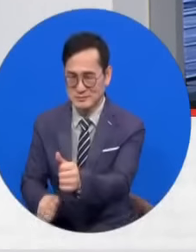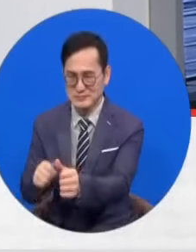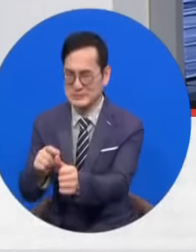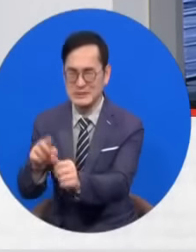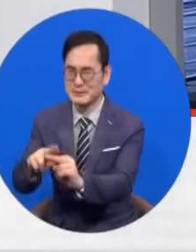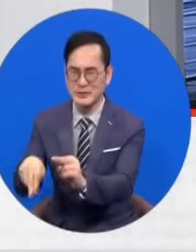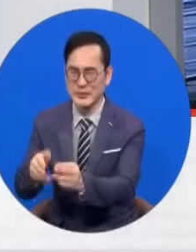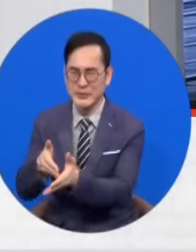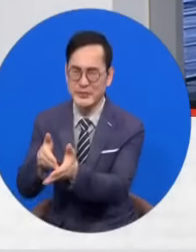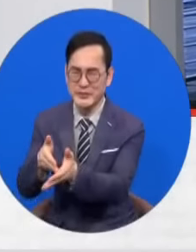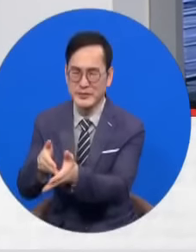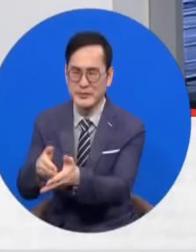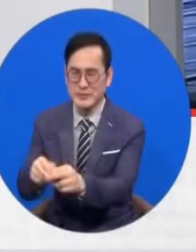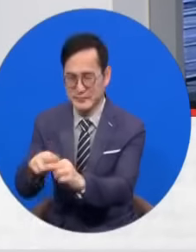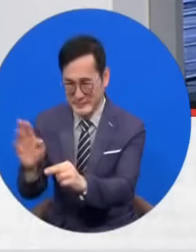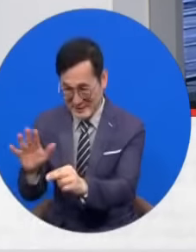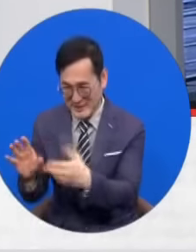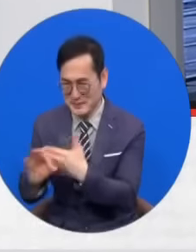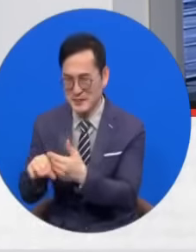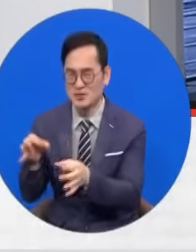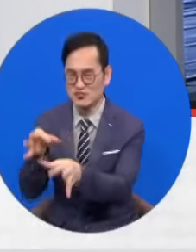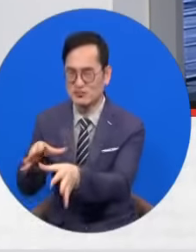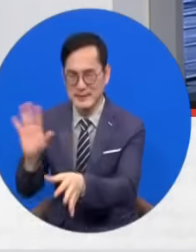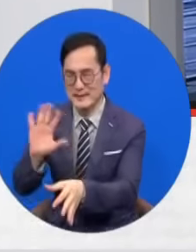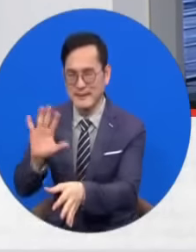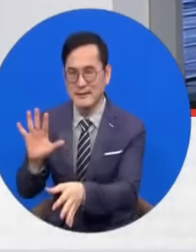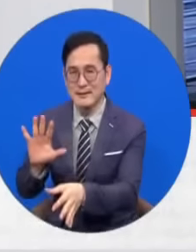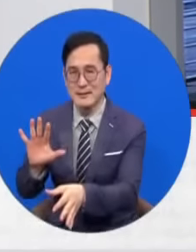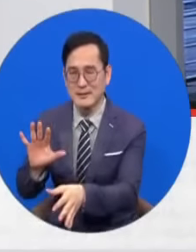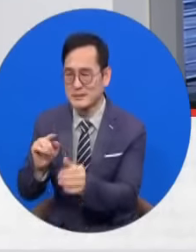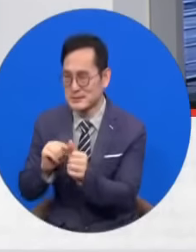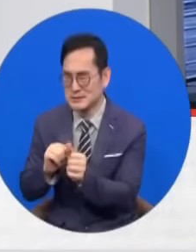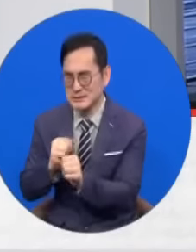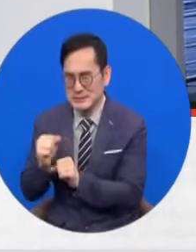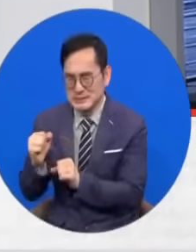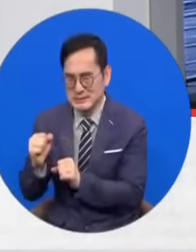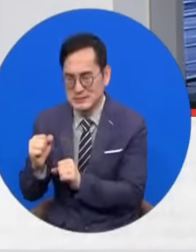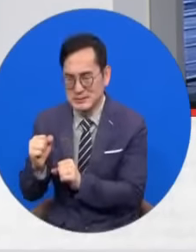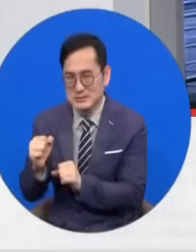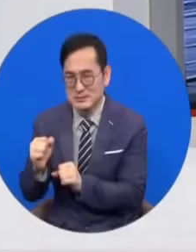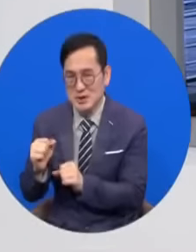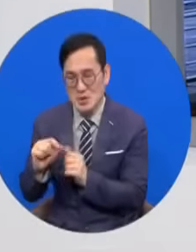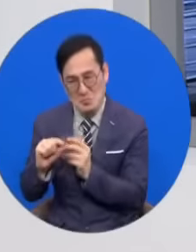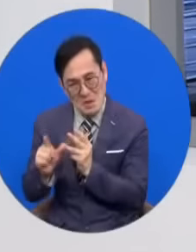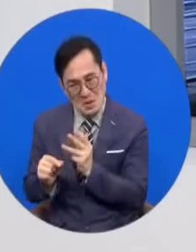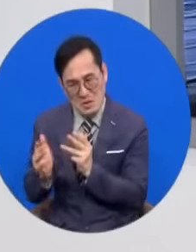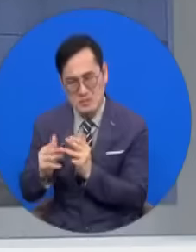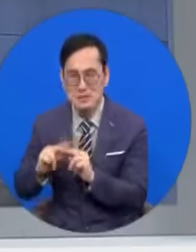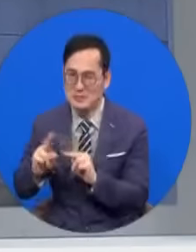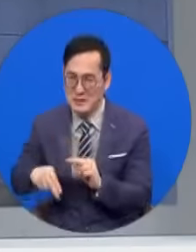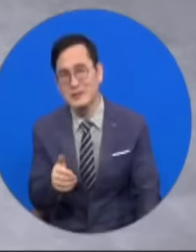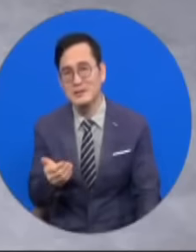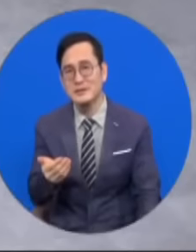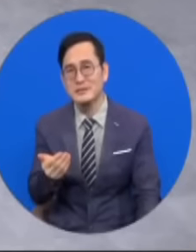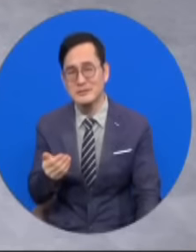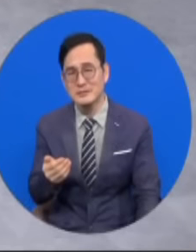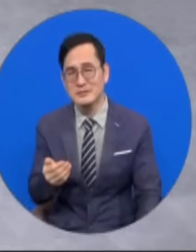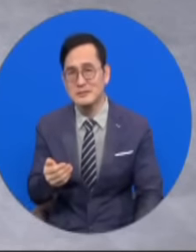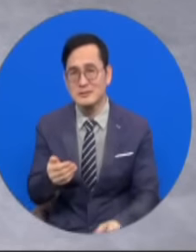8월 전당 대까지 버티지 못할 것이라는 생각이 듭니다 어 자 뜨거운 소식